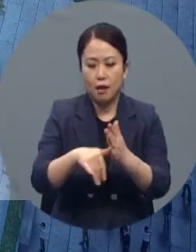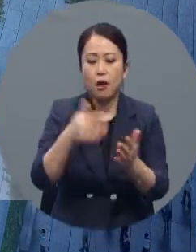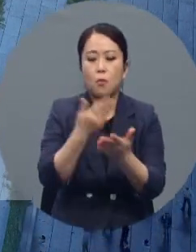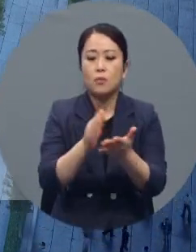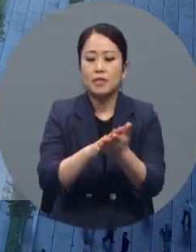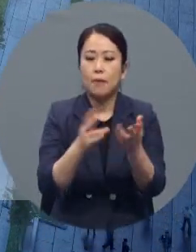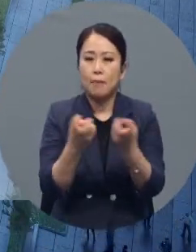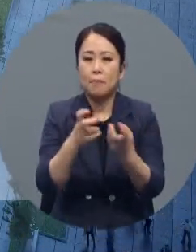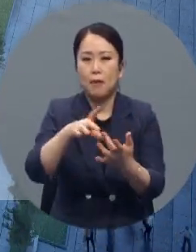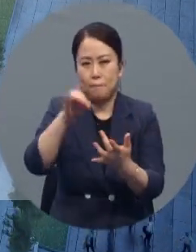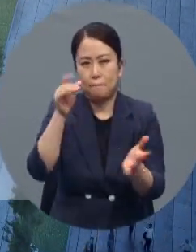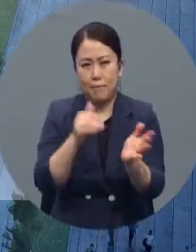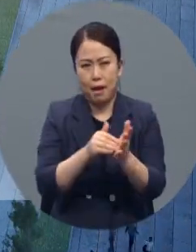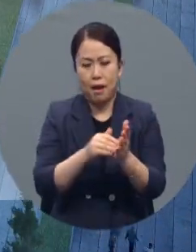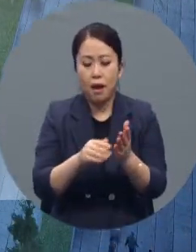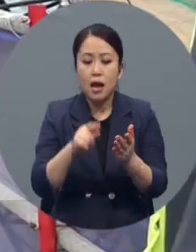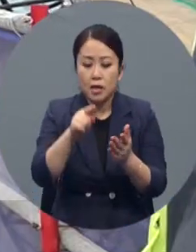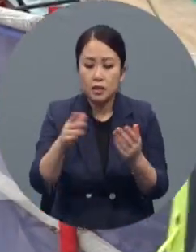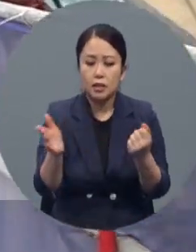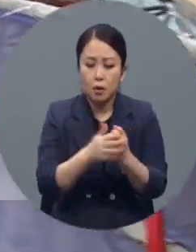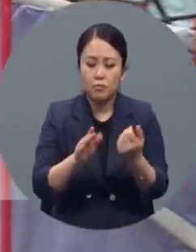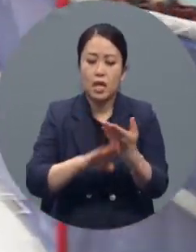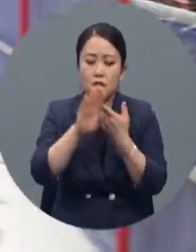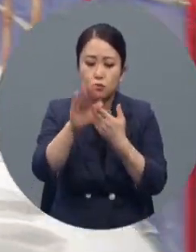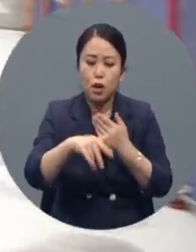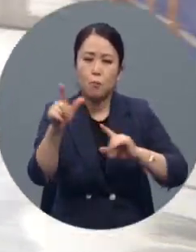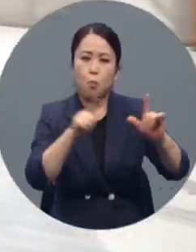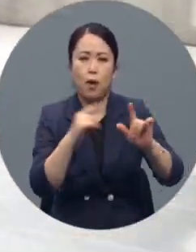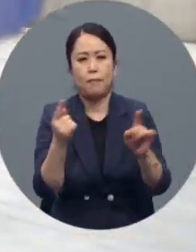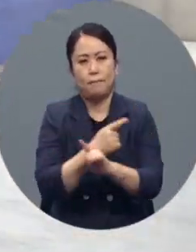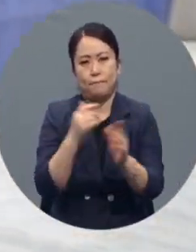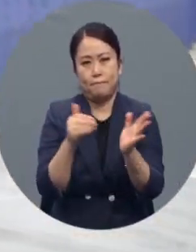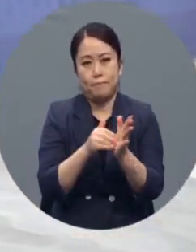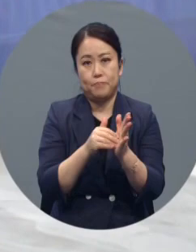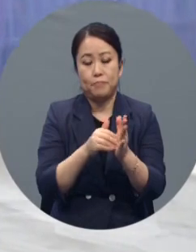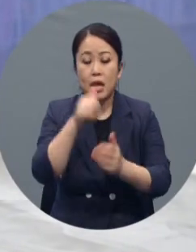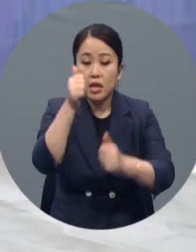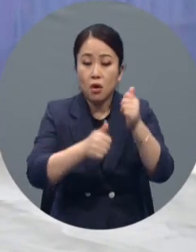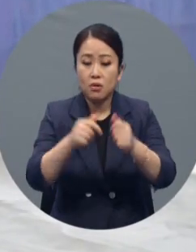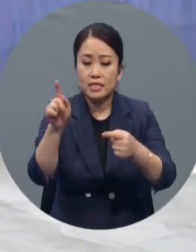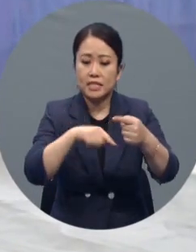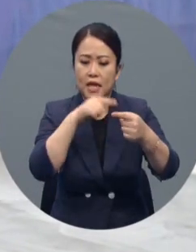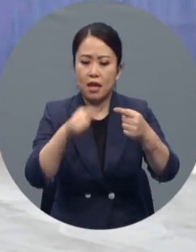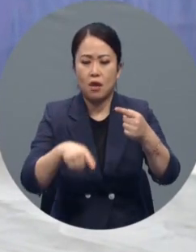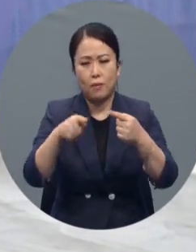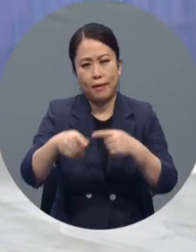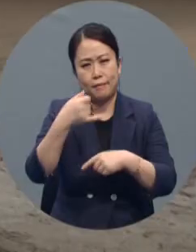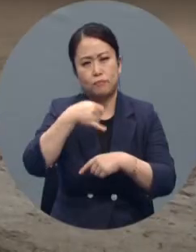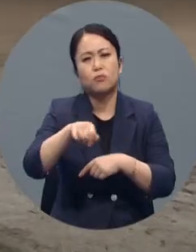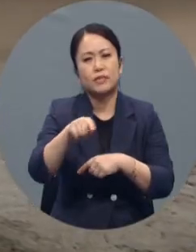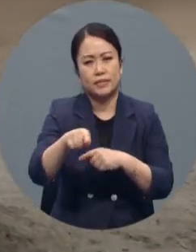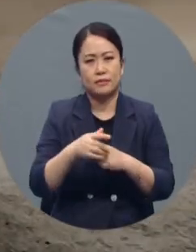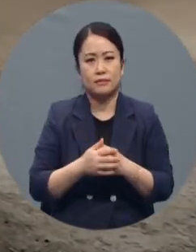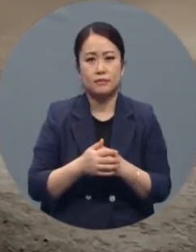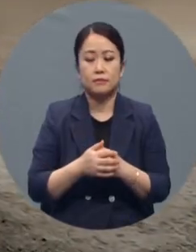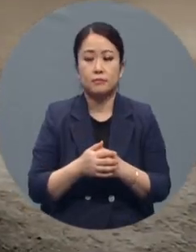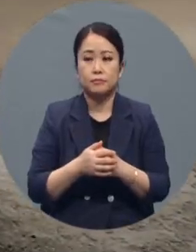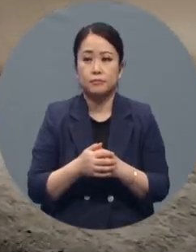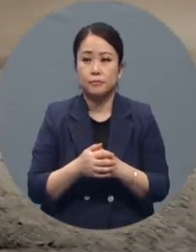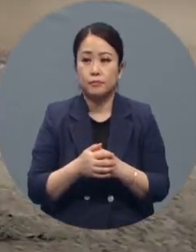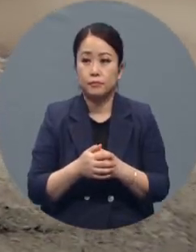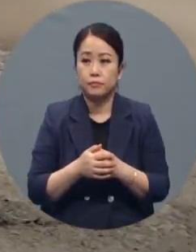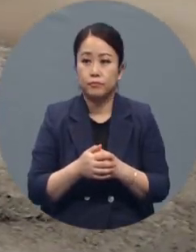설계 과정에서 형태가 바뀌어버린 건데 애초 경진대회 자체가 부실했다는 정황이 드러납니다.